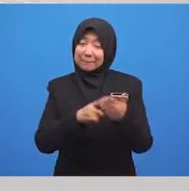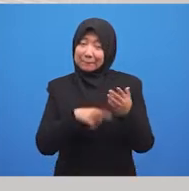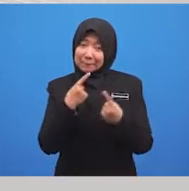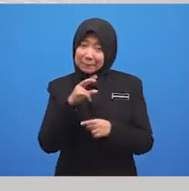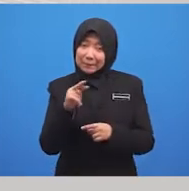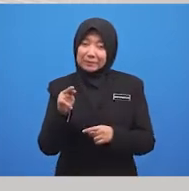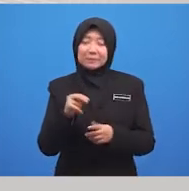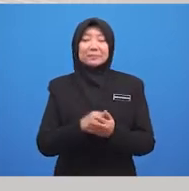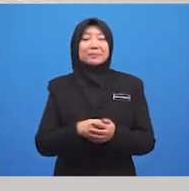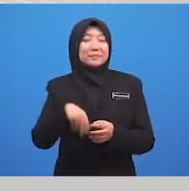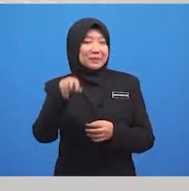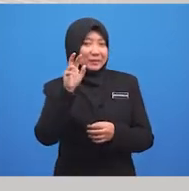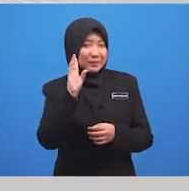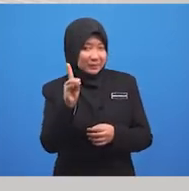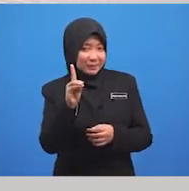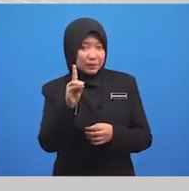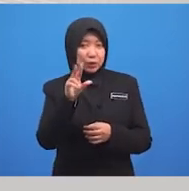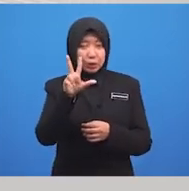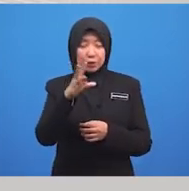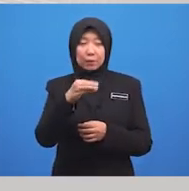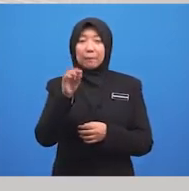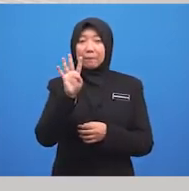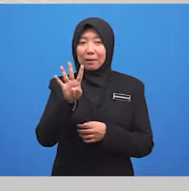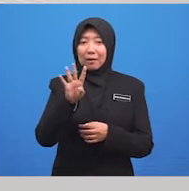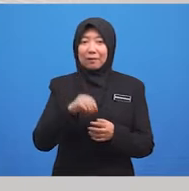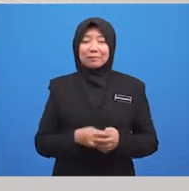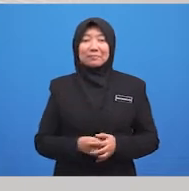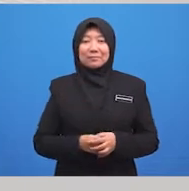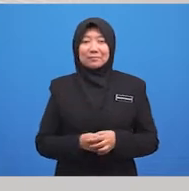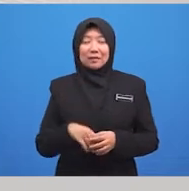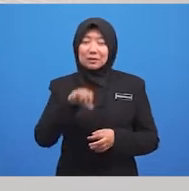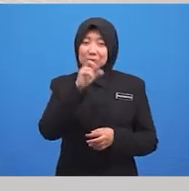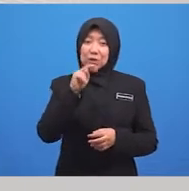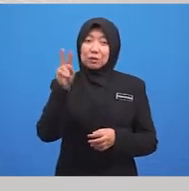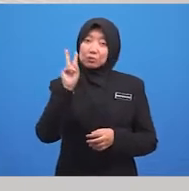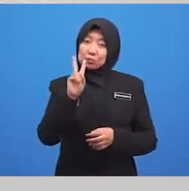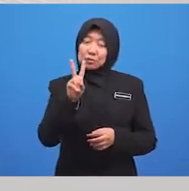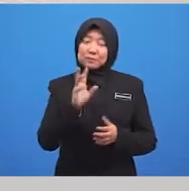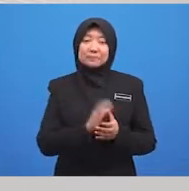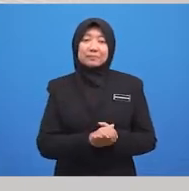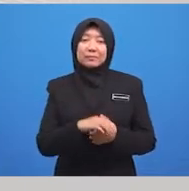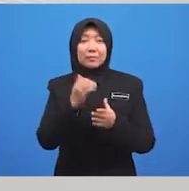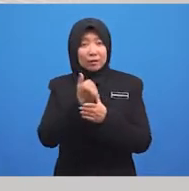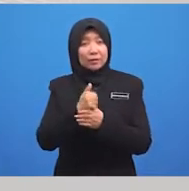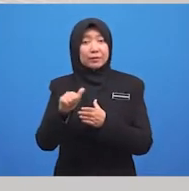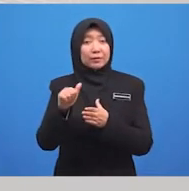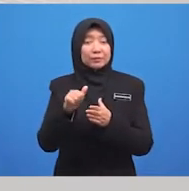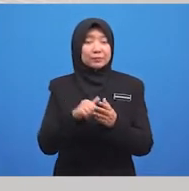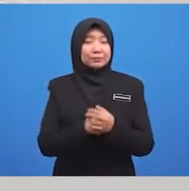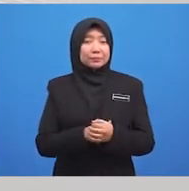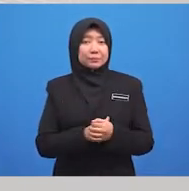D, 3 dan 4. Soalan 2. Antara yang